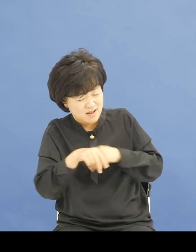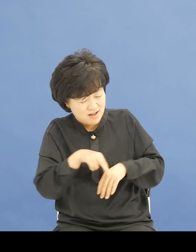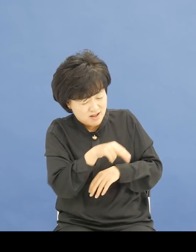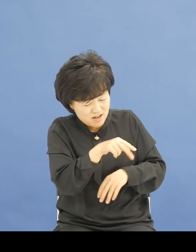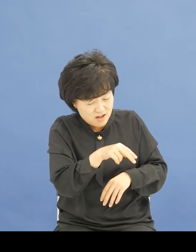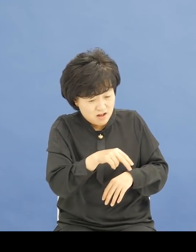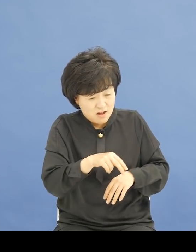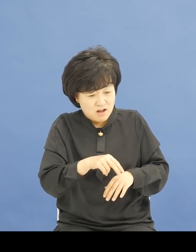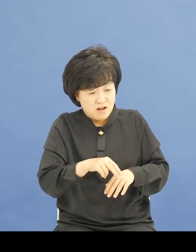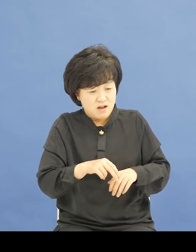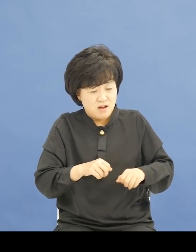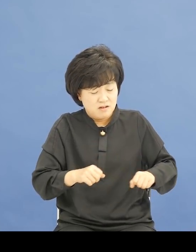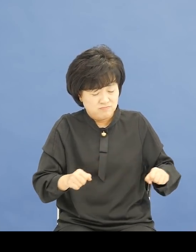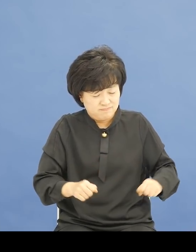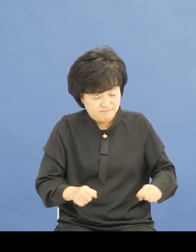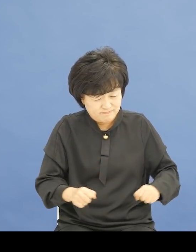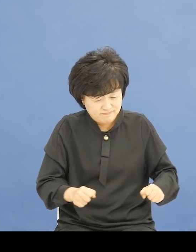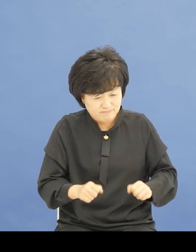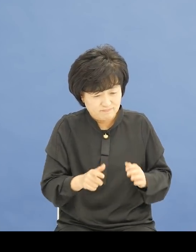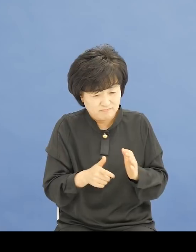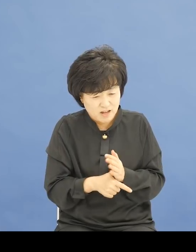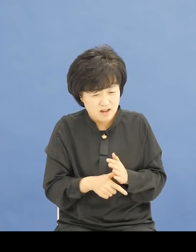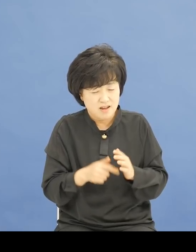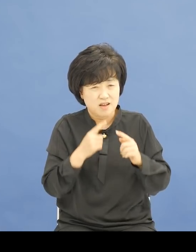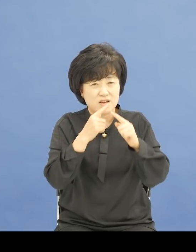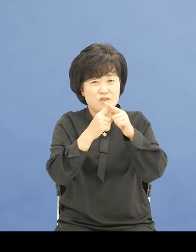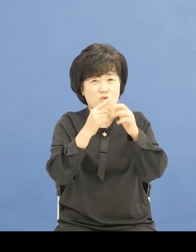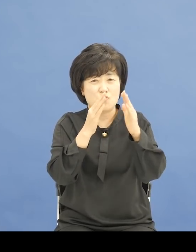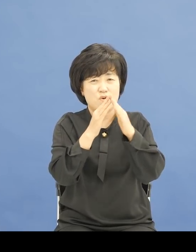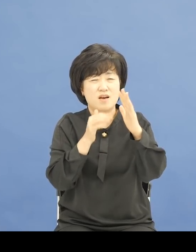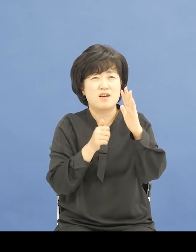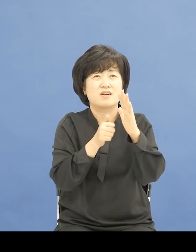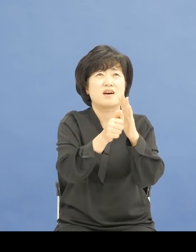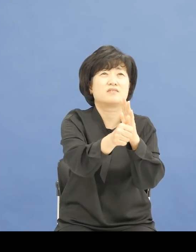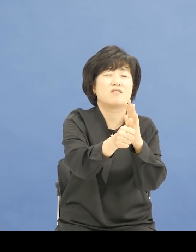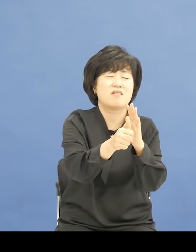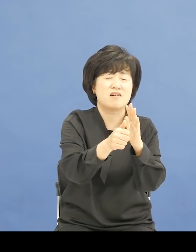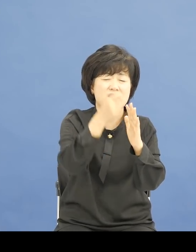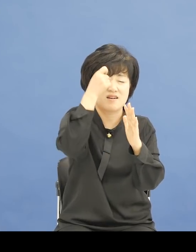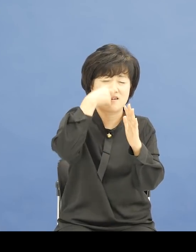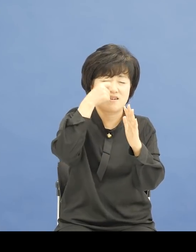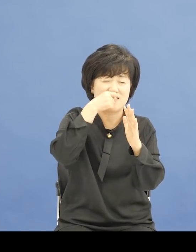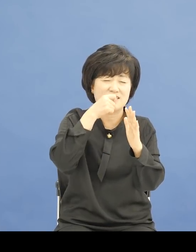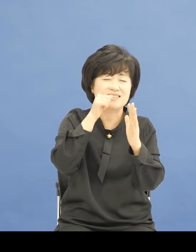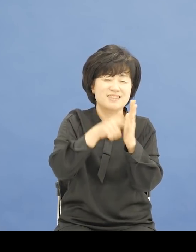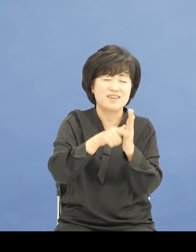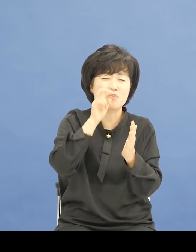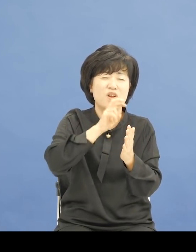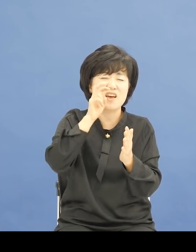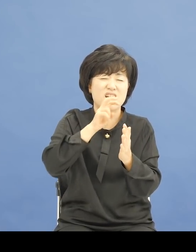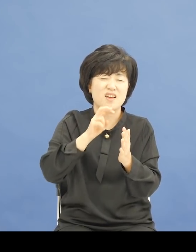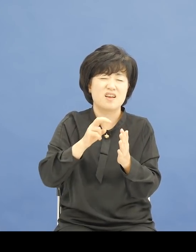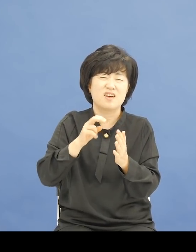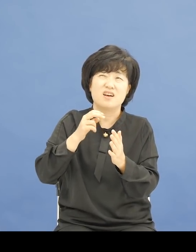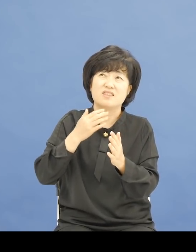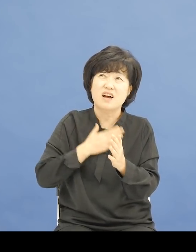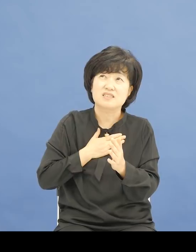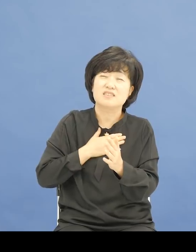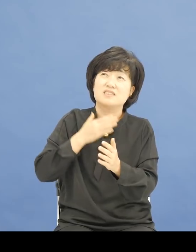그런 일이 바로 터졌었거든요. 뛰쳐나가면서 교회에서 그런 노래 있지 않습니까? 당신은 사랑받기 위해 태어난 사람.